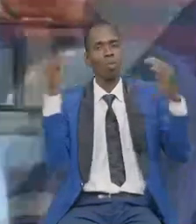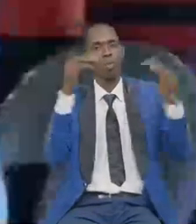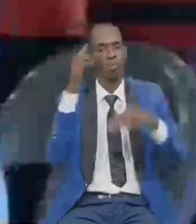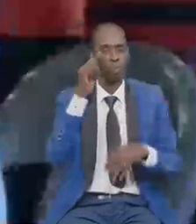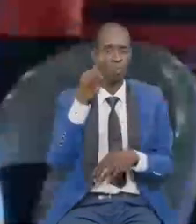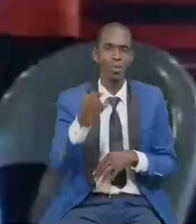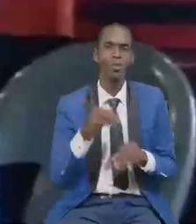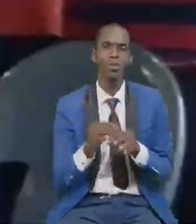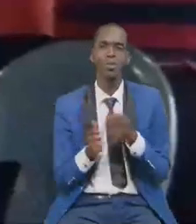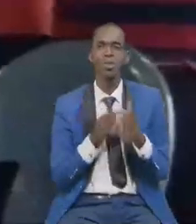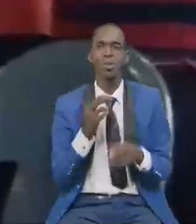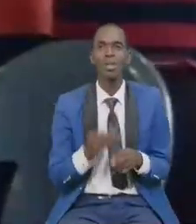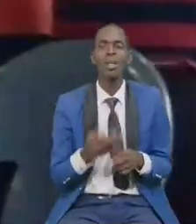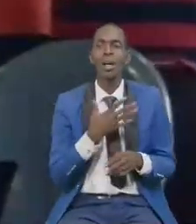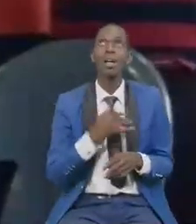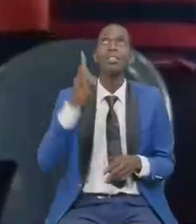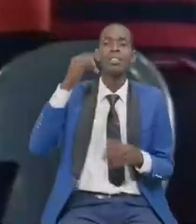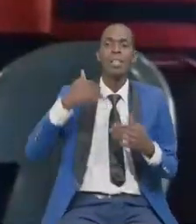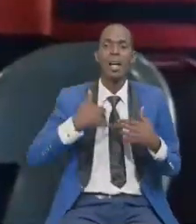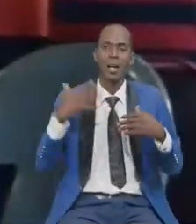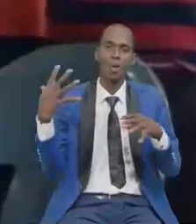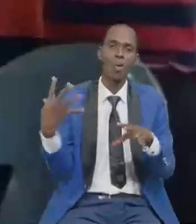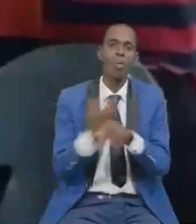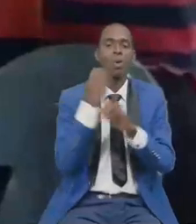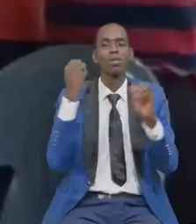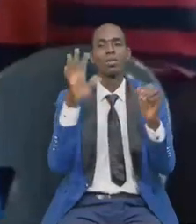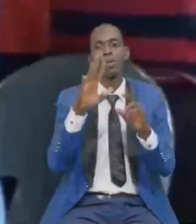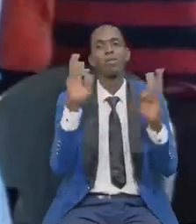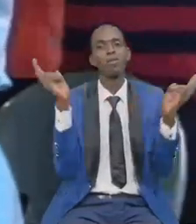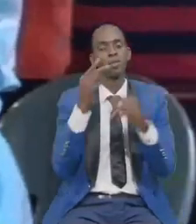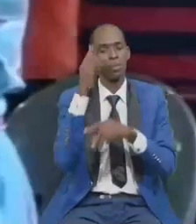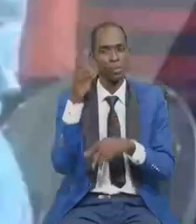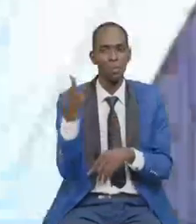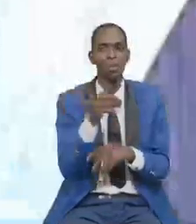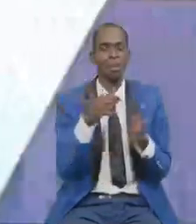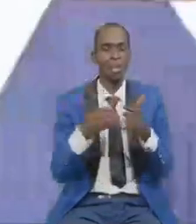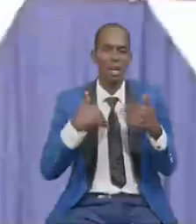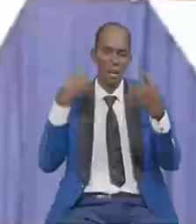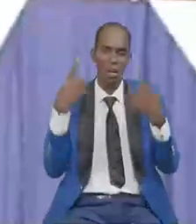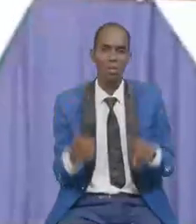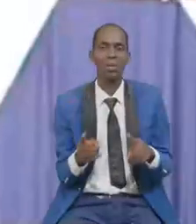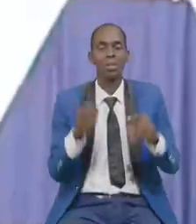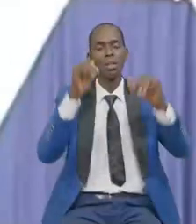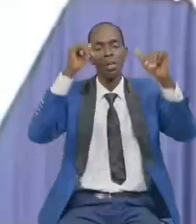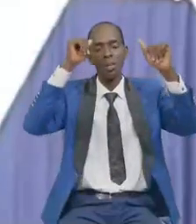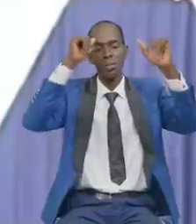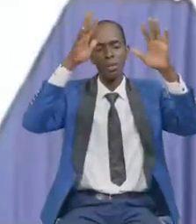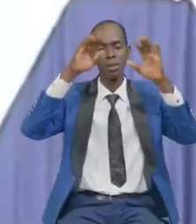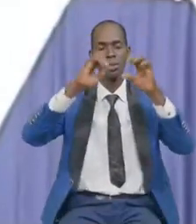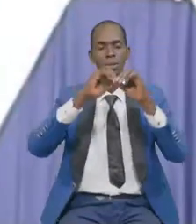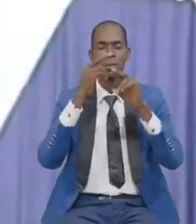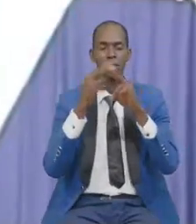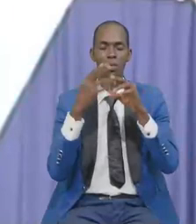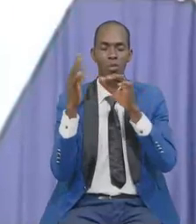Et il a remporté ta victoire pour toi. C'est arrivé. Paix au nom de Jésus.